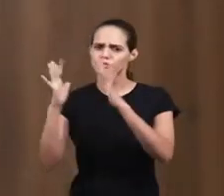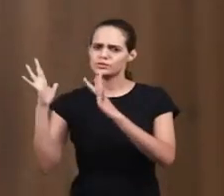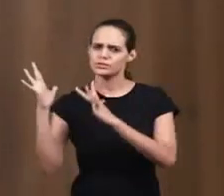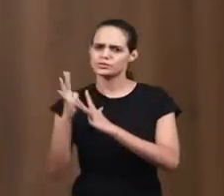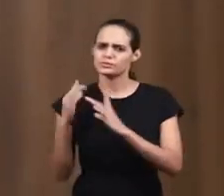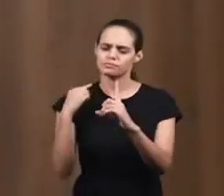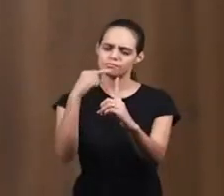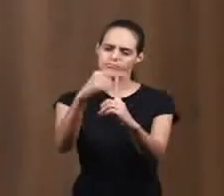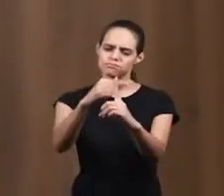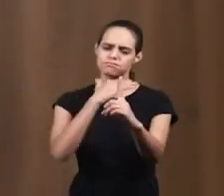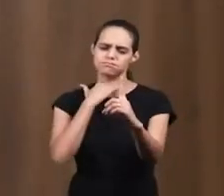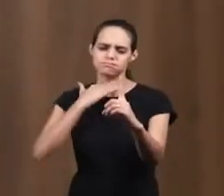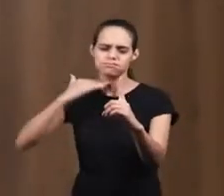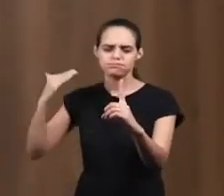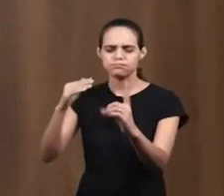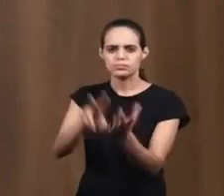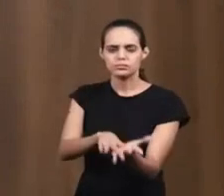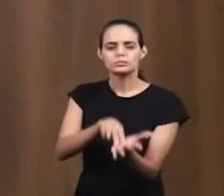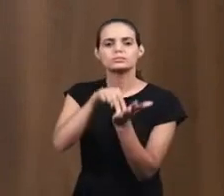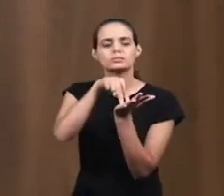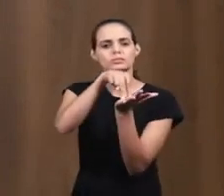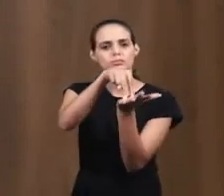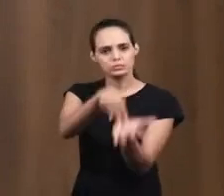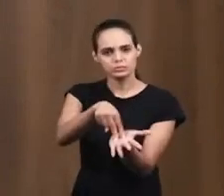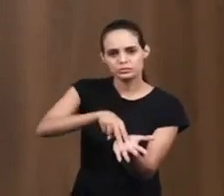Jesus stirbt am Kreuz.